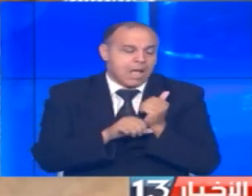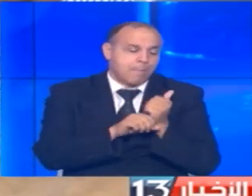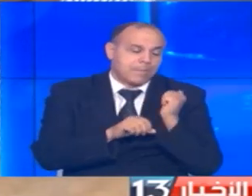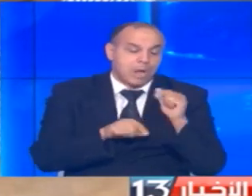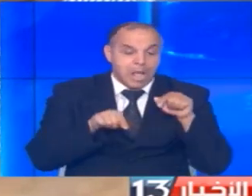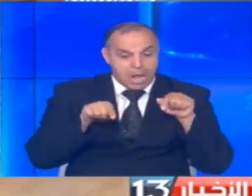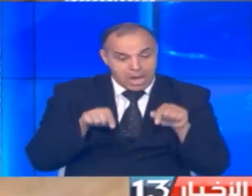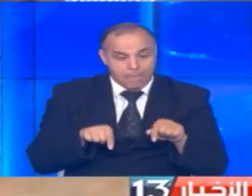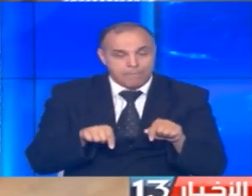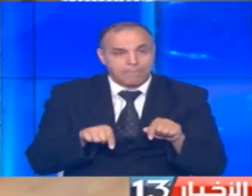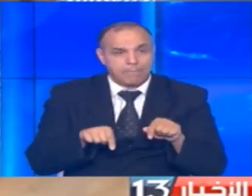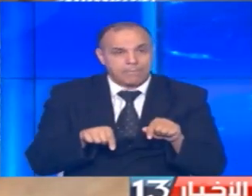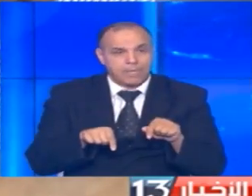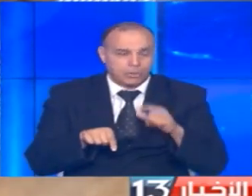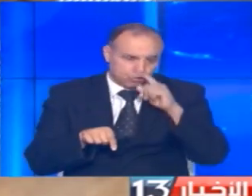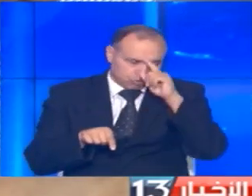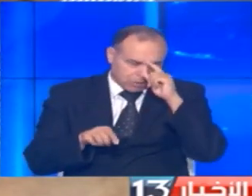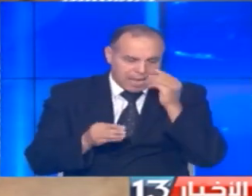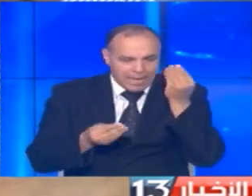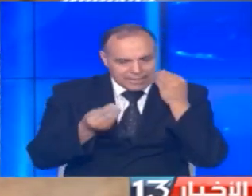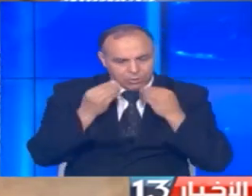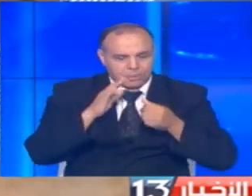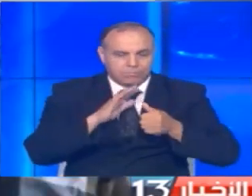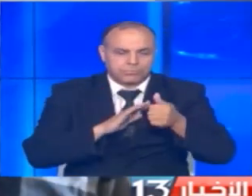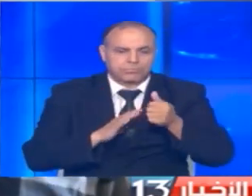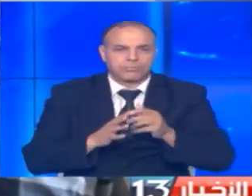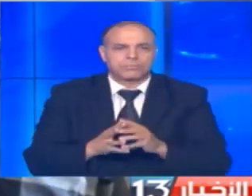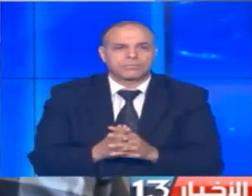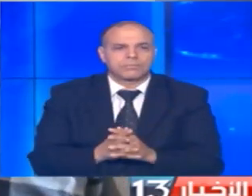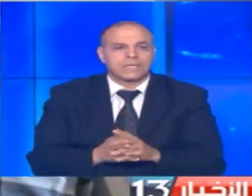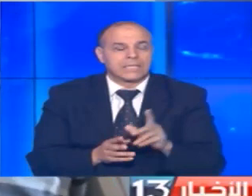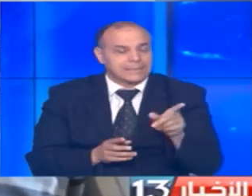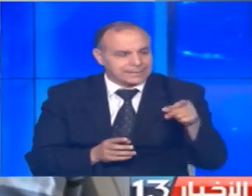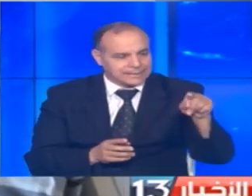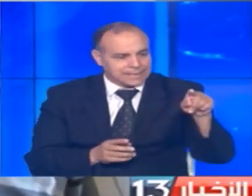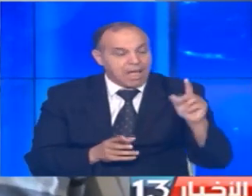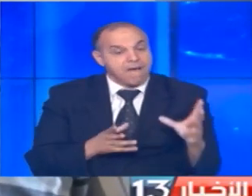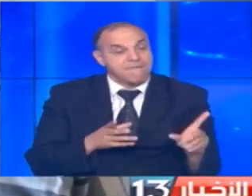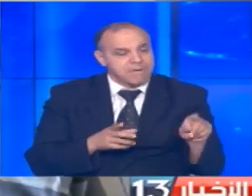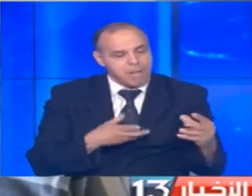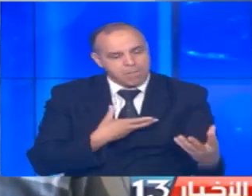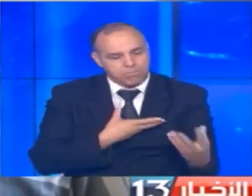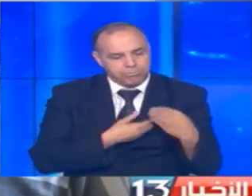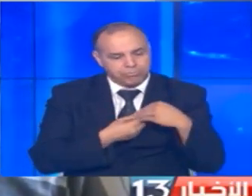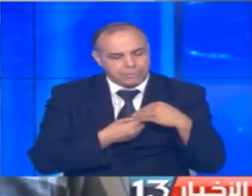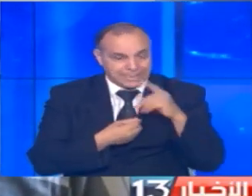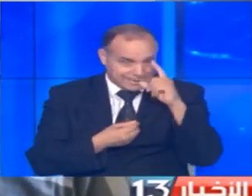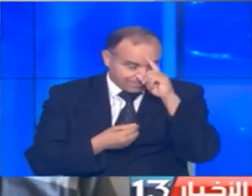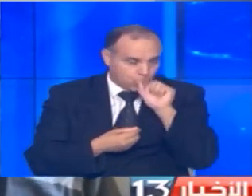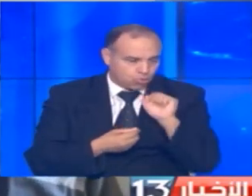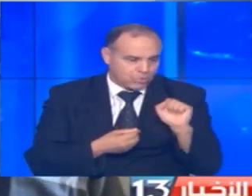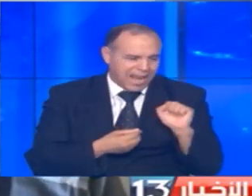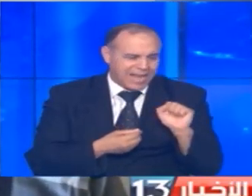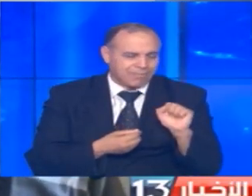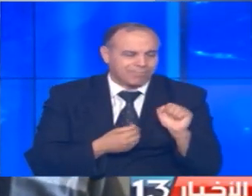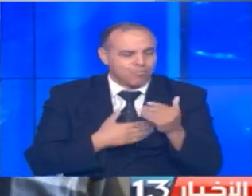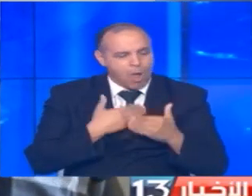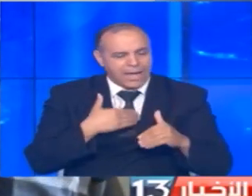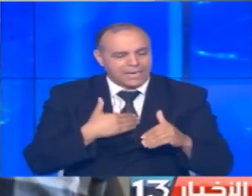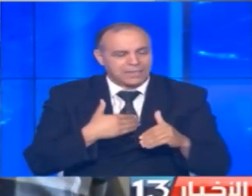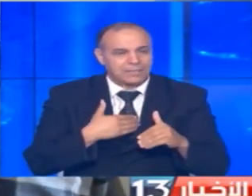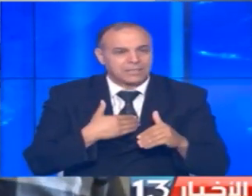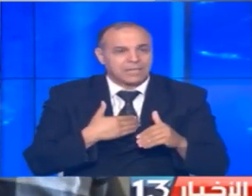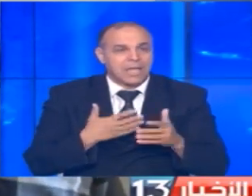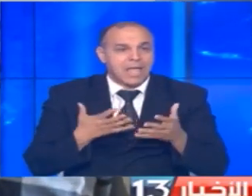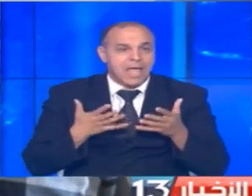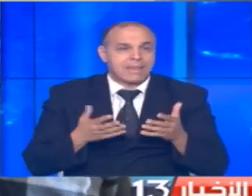وسنه بسلامه ربي ان شاء الله التجربه تكون ناجحه. صحيح فما ادماج على الصعيد الاجتماعي، اما في